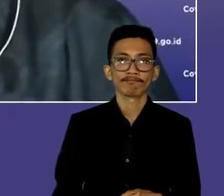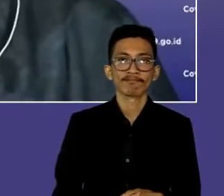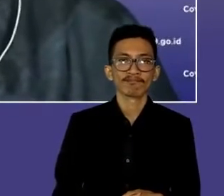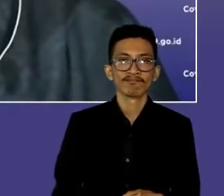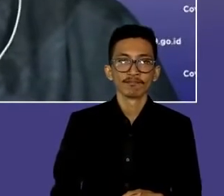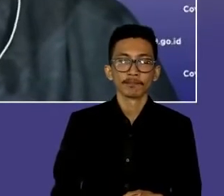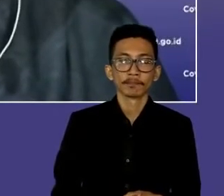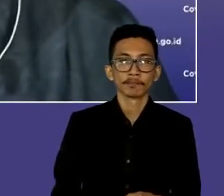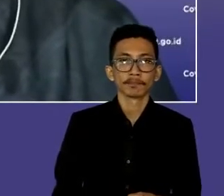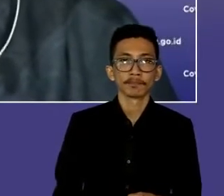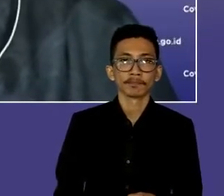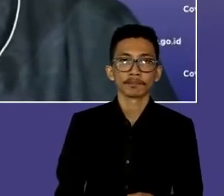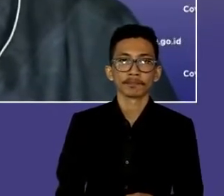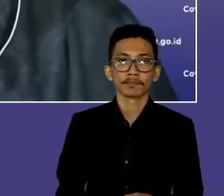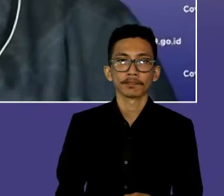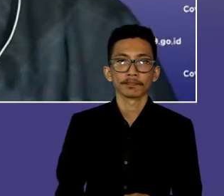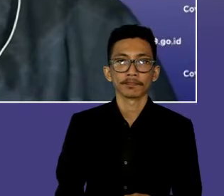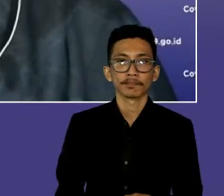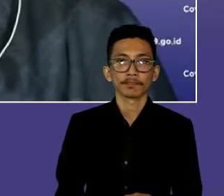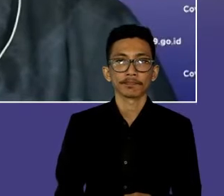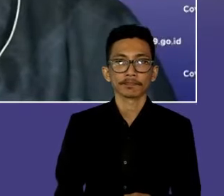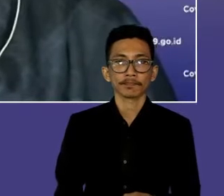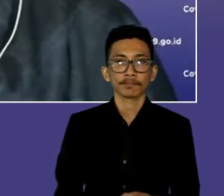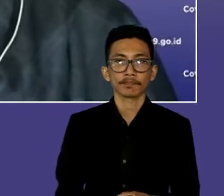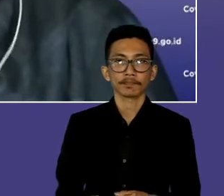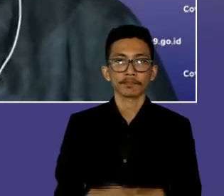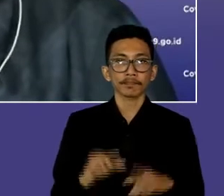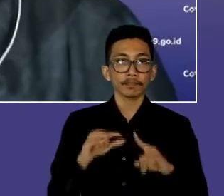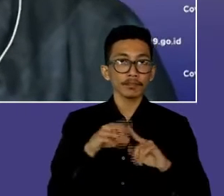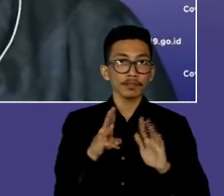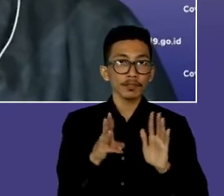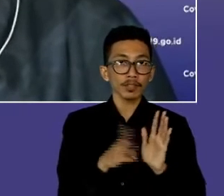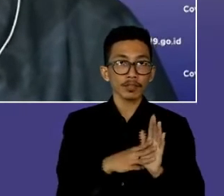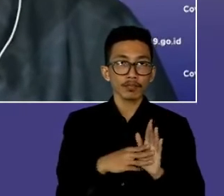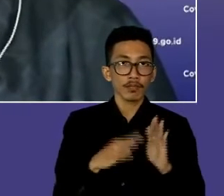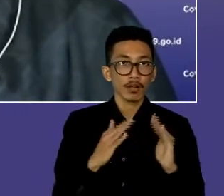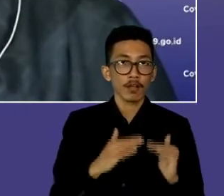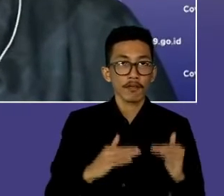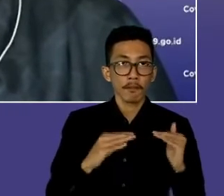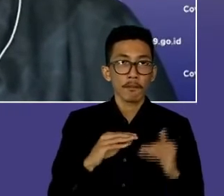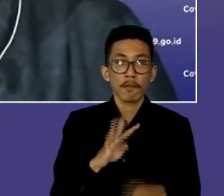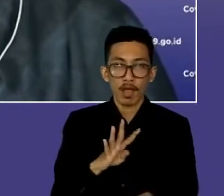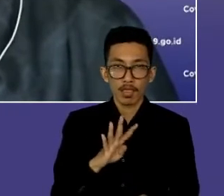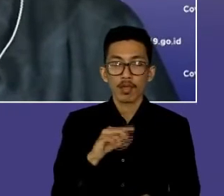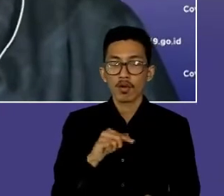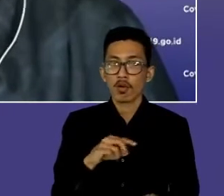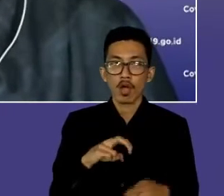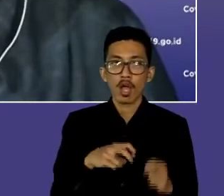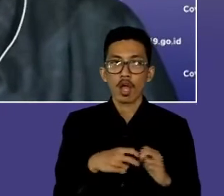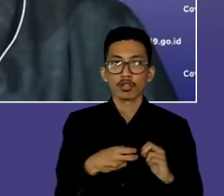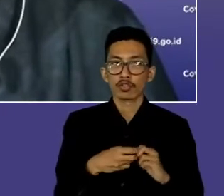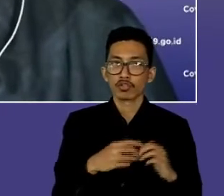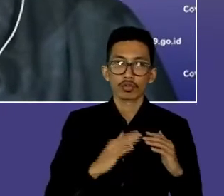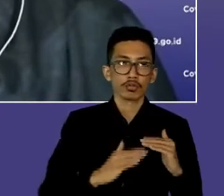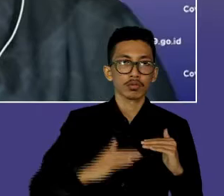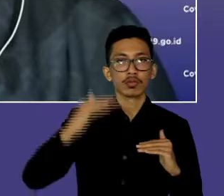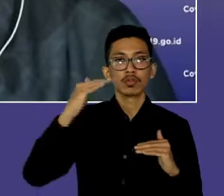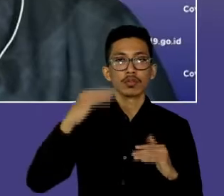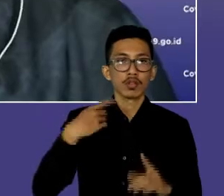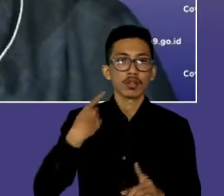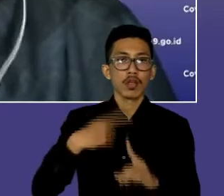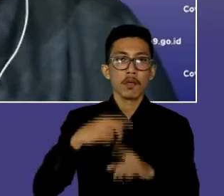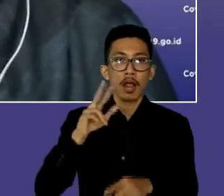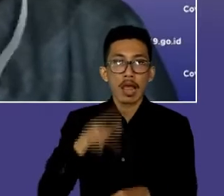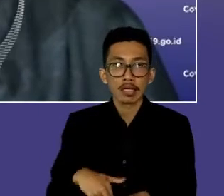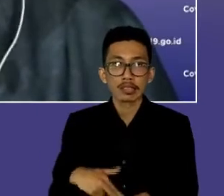koreksi saya kalau saya salah ya. Dan cerita bahwa kita PPKM level 4 ini kalau ternyata kemudian kasus melonjak lagi ya, kita bisa rem darurat